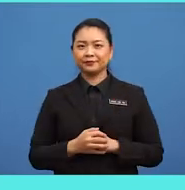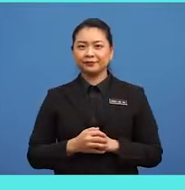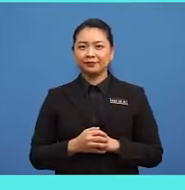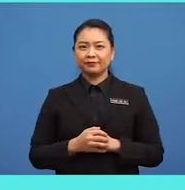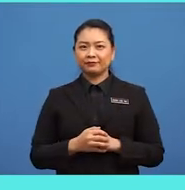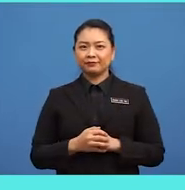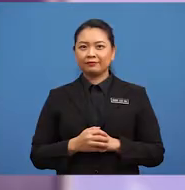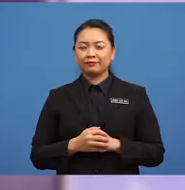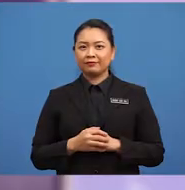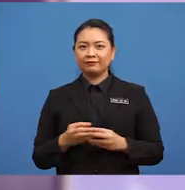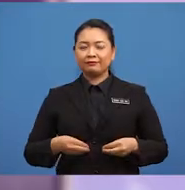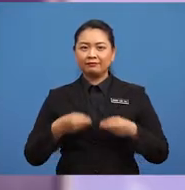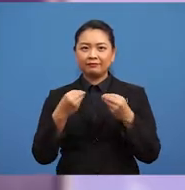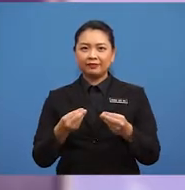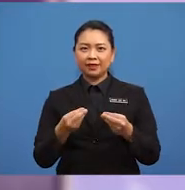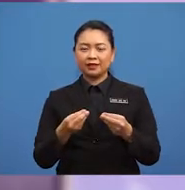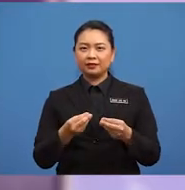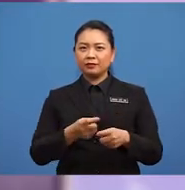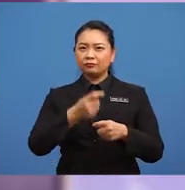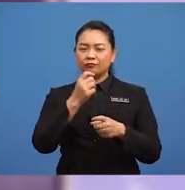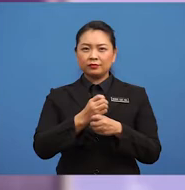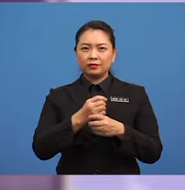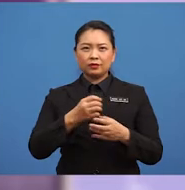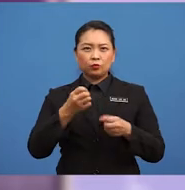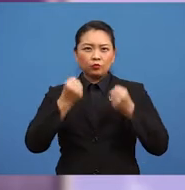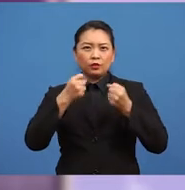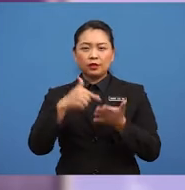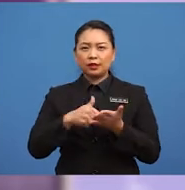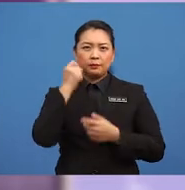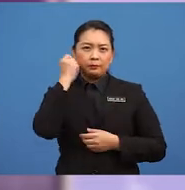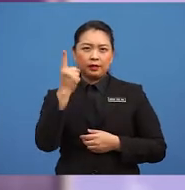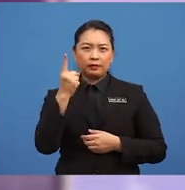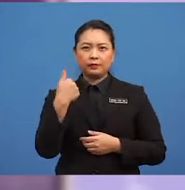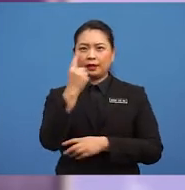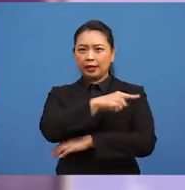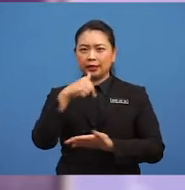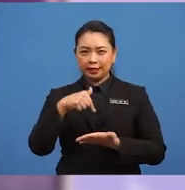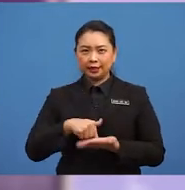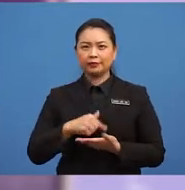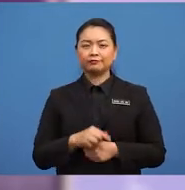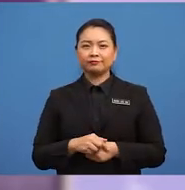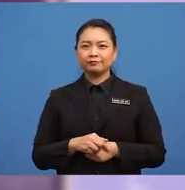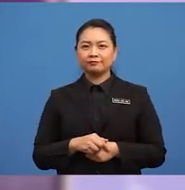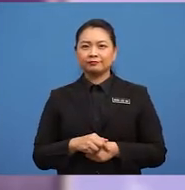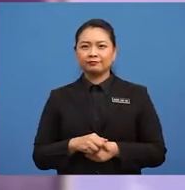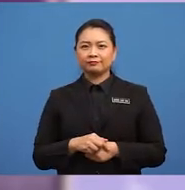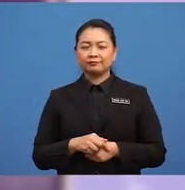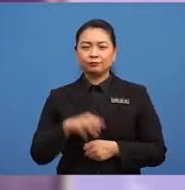eksperimen. Bagi mengukuhkan lagi pemahaman tentang apa yang telah kita pelajari dalam slot kali